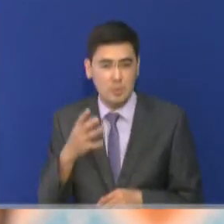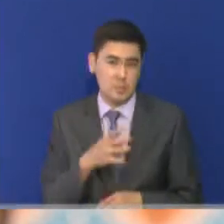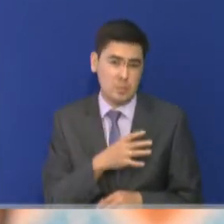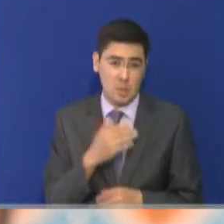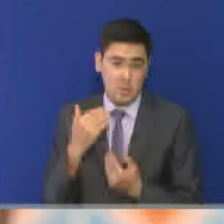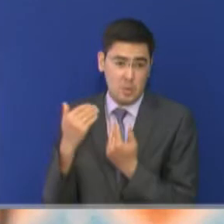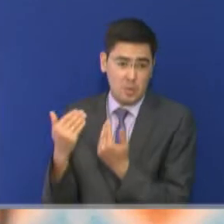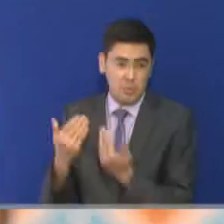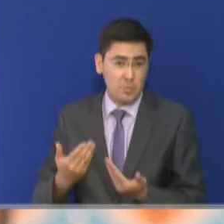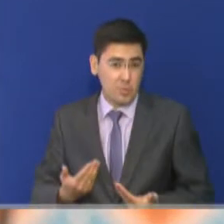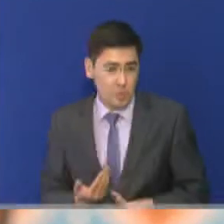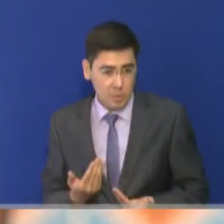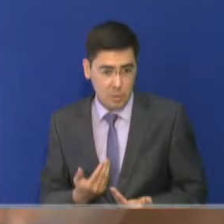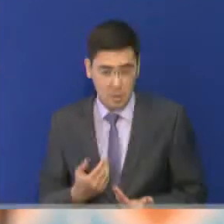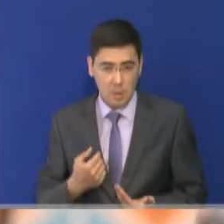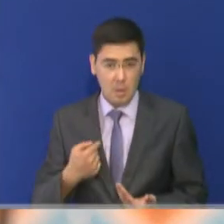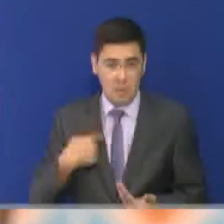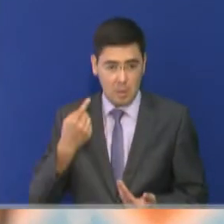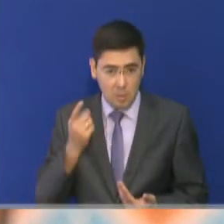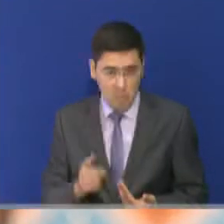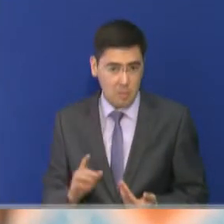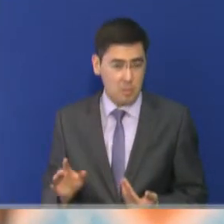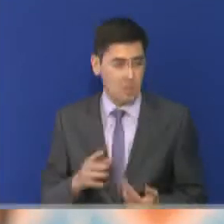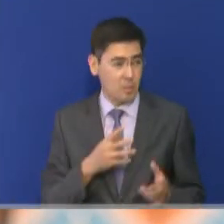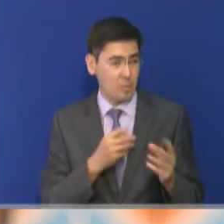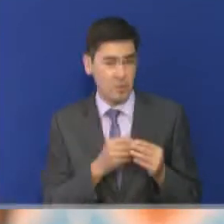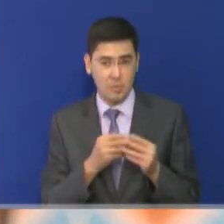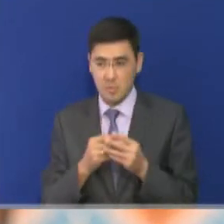жолы мен ғана емес, менің сол кездегі замандастарыма